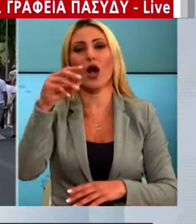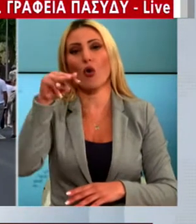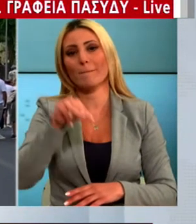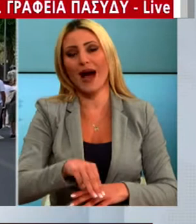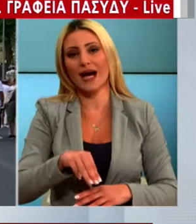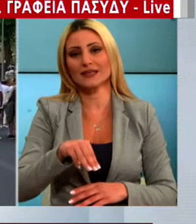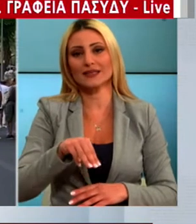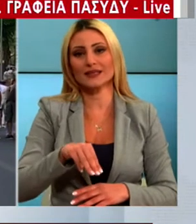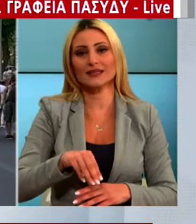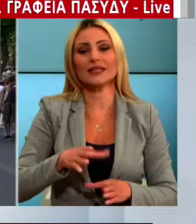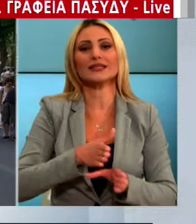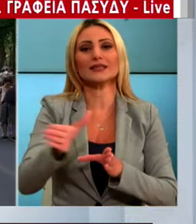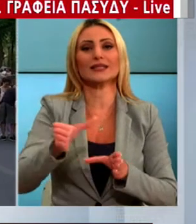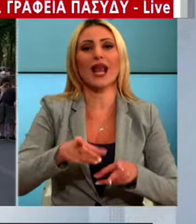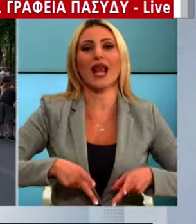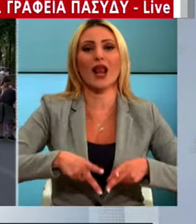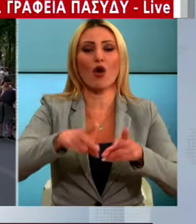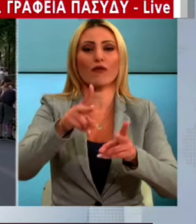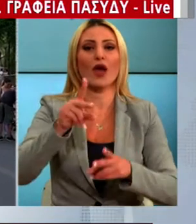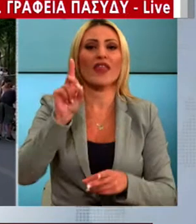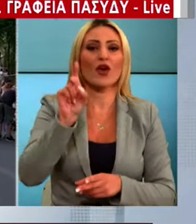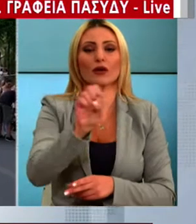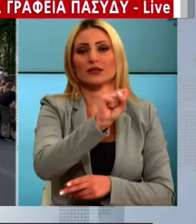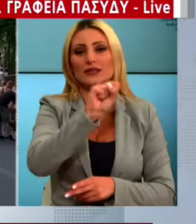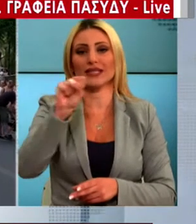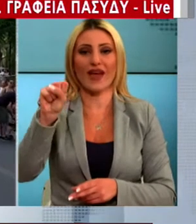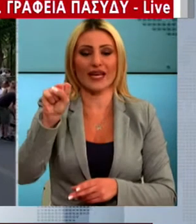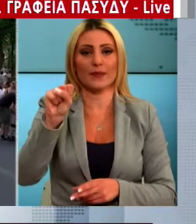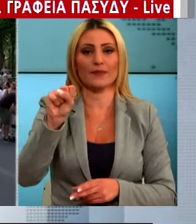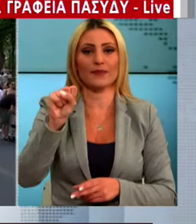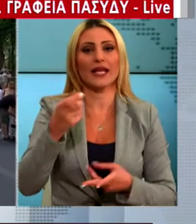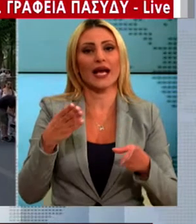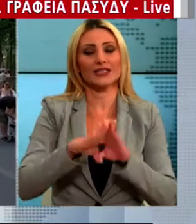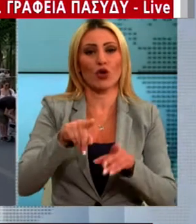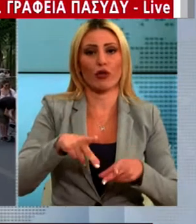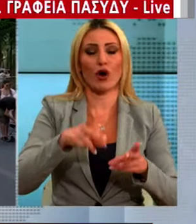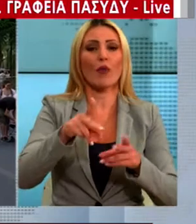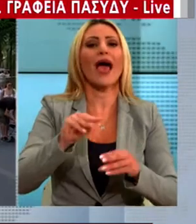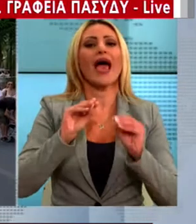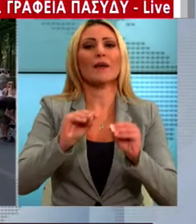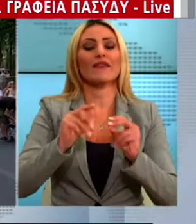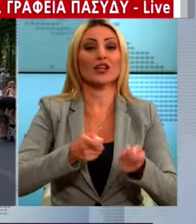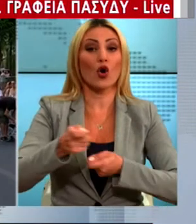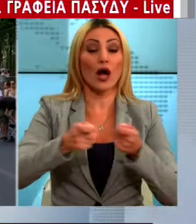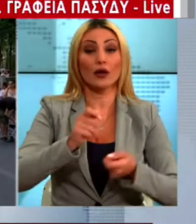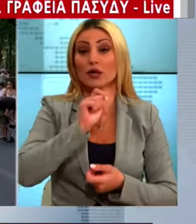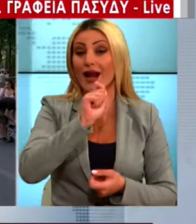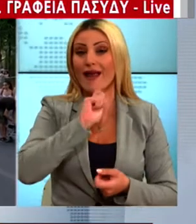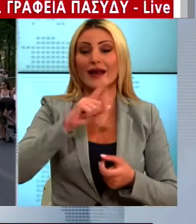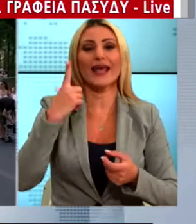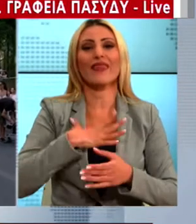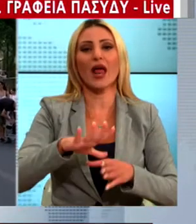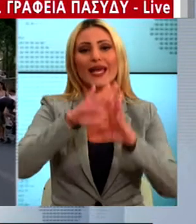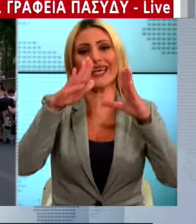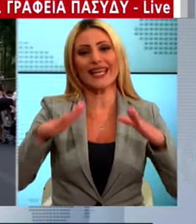την προέκτασή της στη λεωφόρο Δημοσθένη Σεβέρη. Να πούμε ότι οι εκπαιδευτικές οργανώσεις δηλώνουν ότι πρόκειται για μια